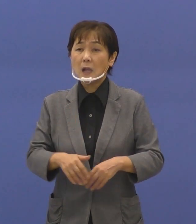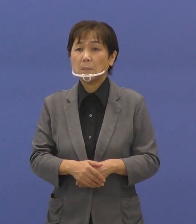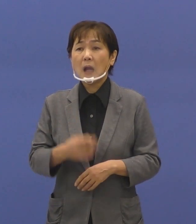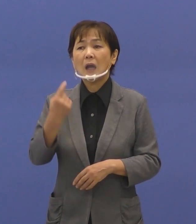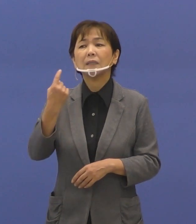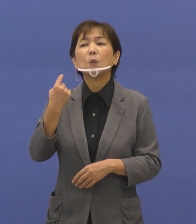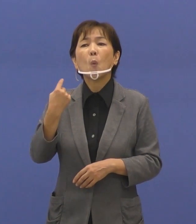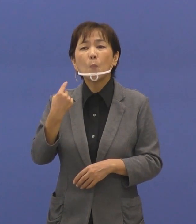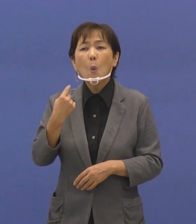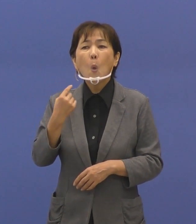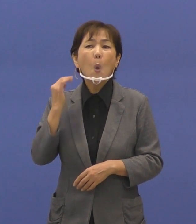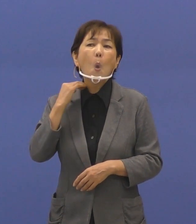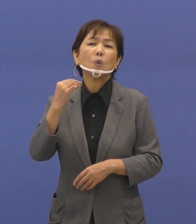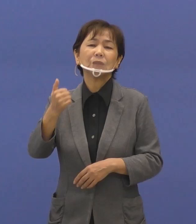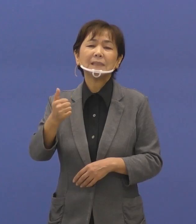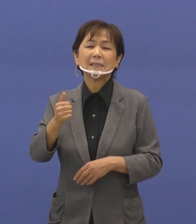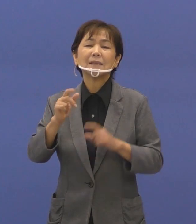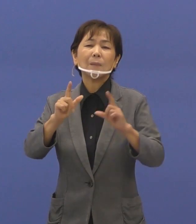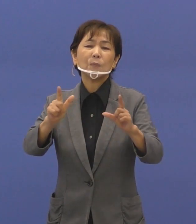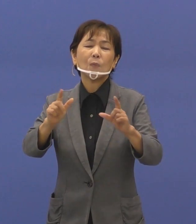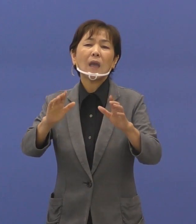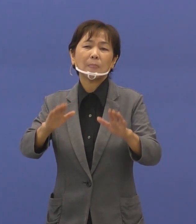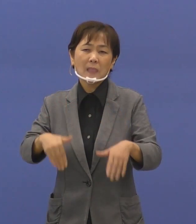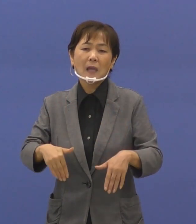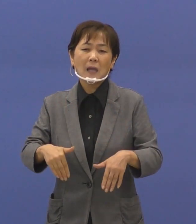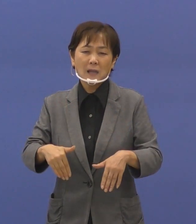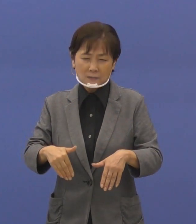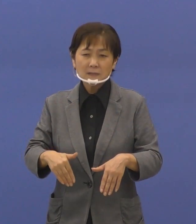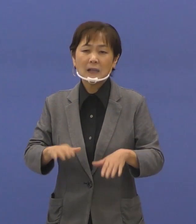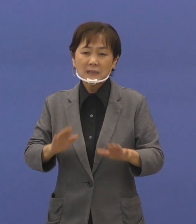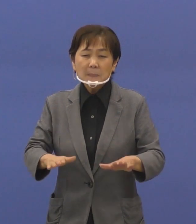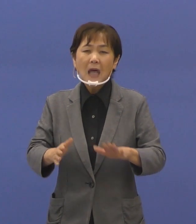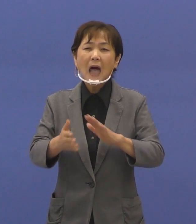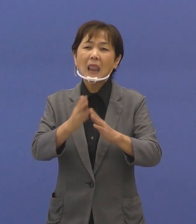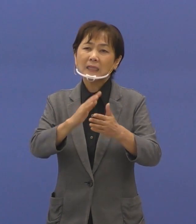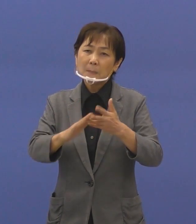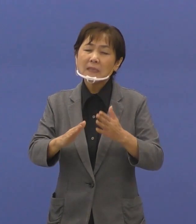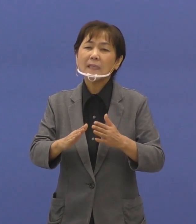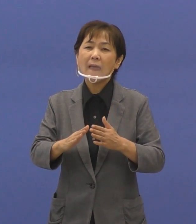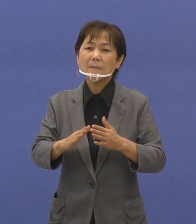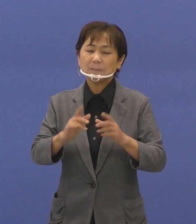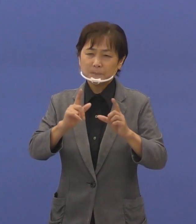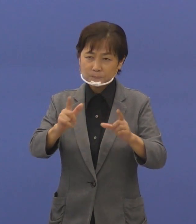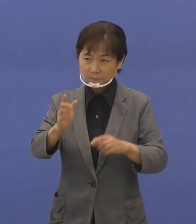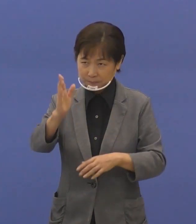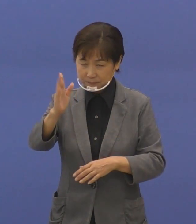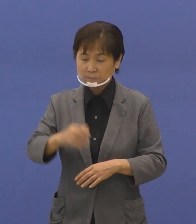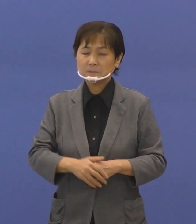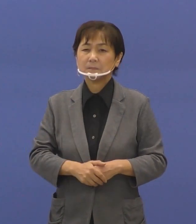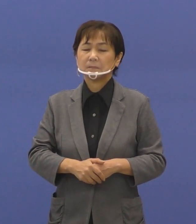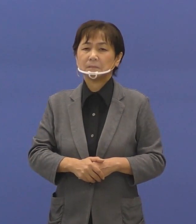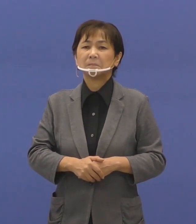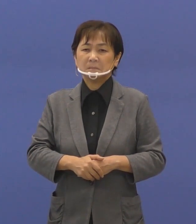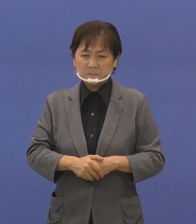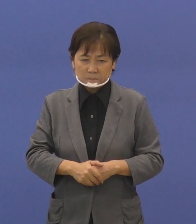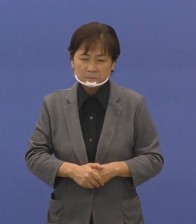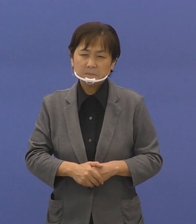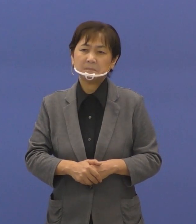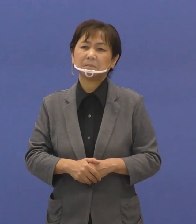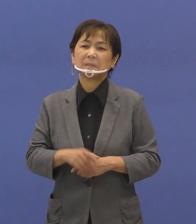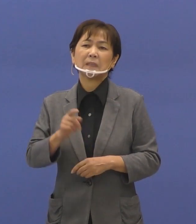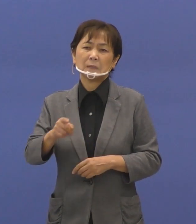ただいたところではありますが、改めて受け止めについてお願いいたします。 はい、 起訴というのは大変遺憾でありま